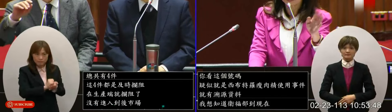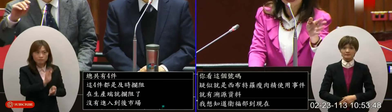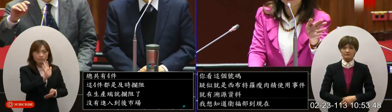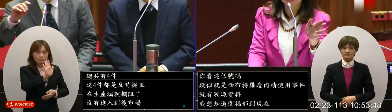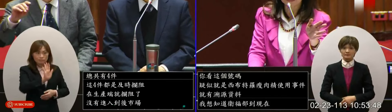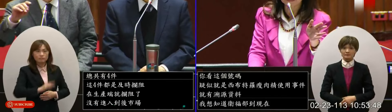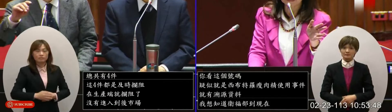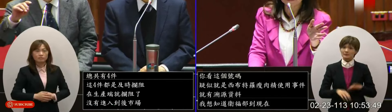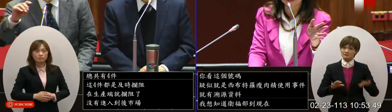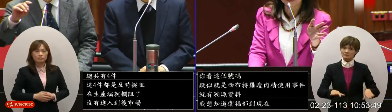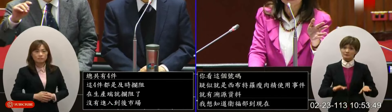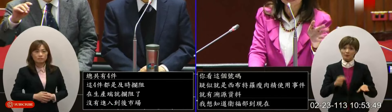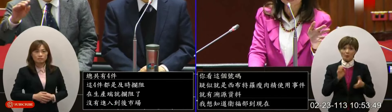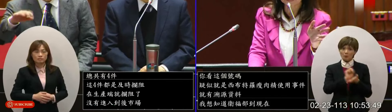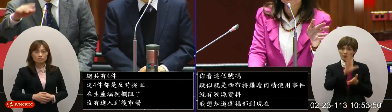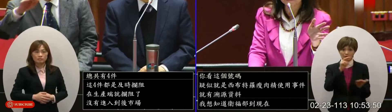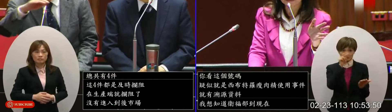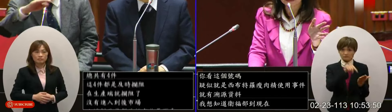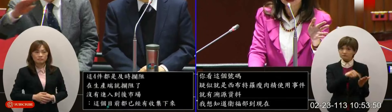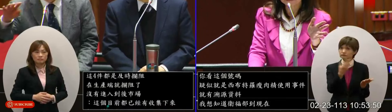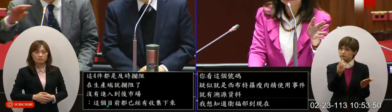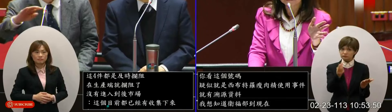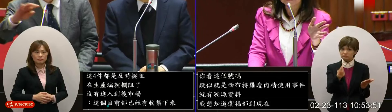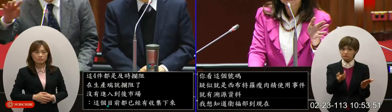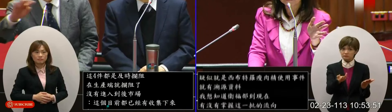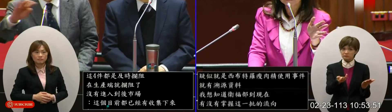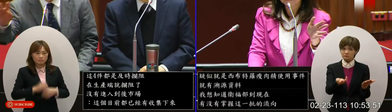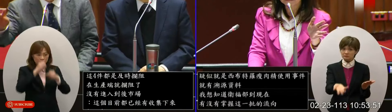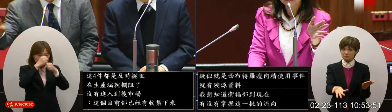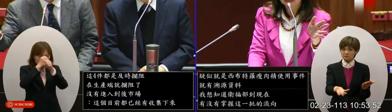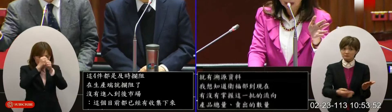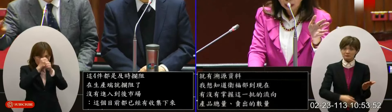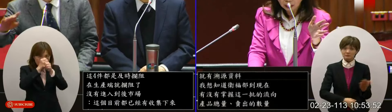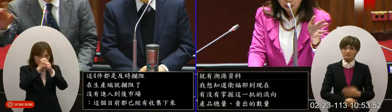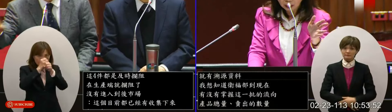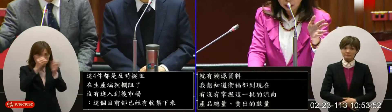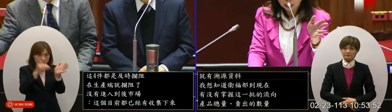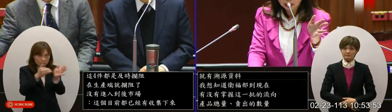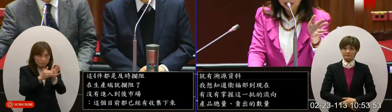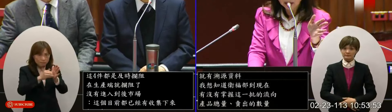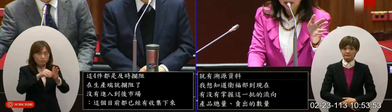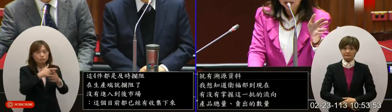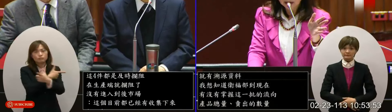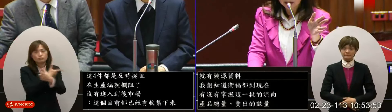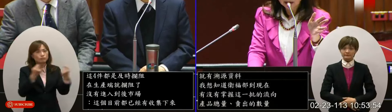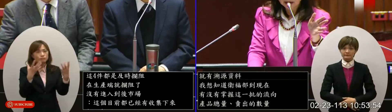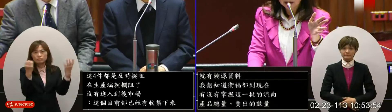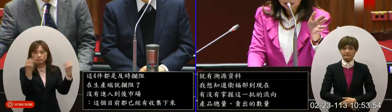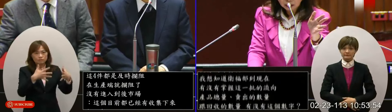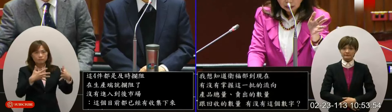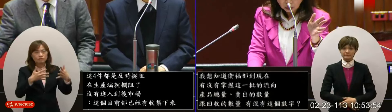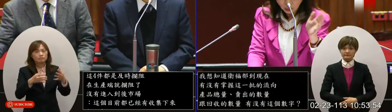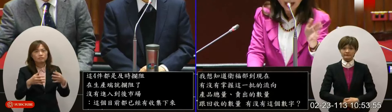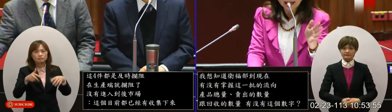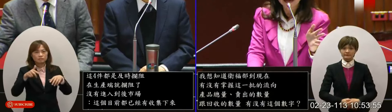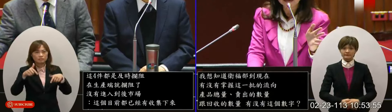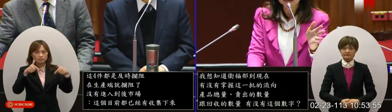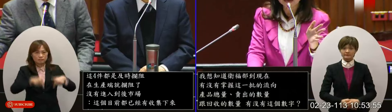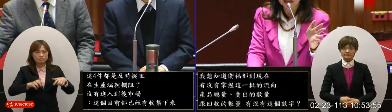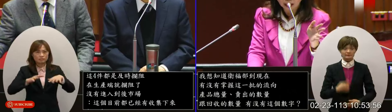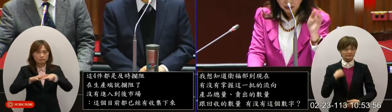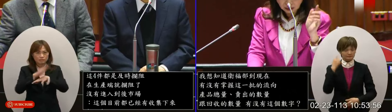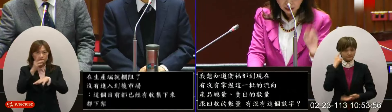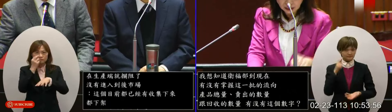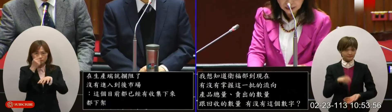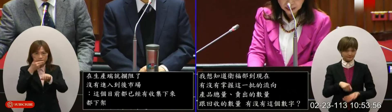架。 但是我们还没有看到这个报告数字。 已经检验的都没有问题，都没有含西部特罗。 我要谈